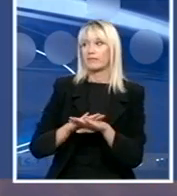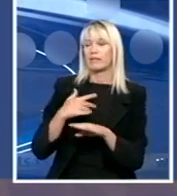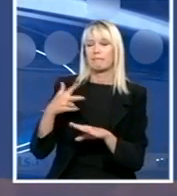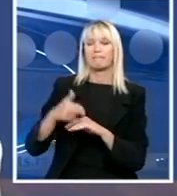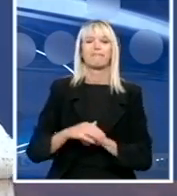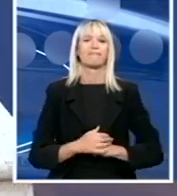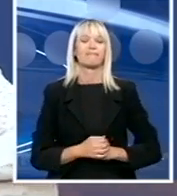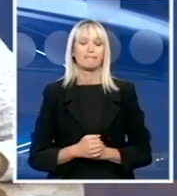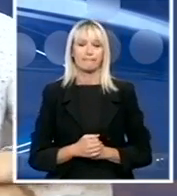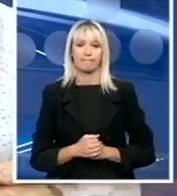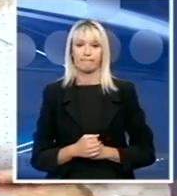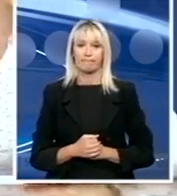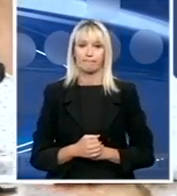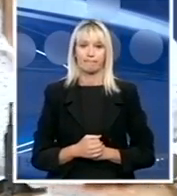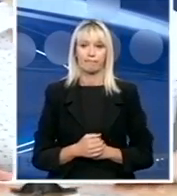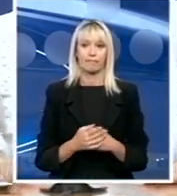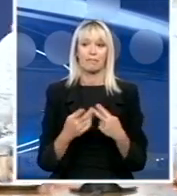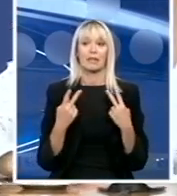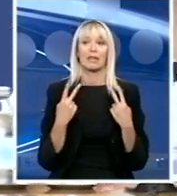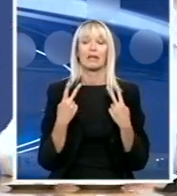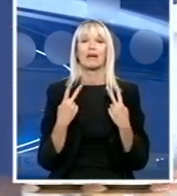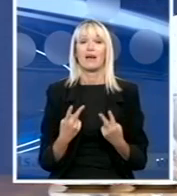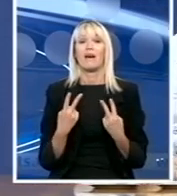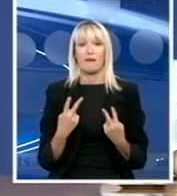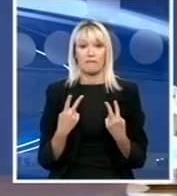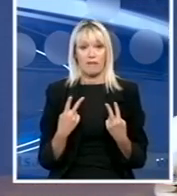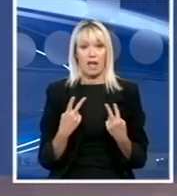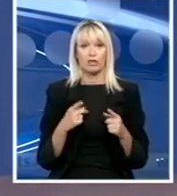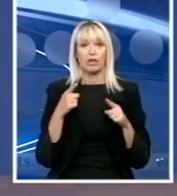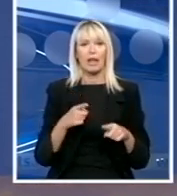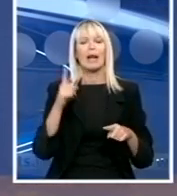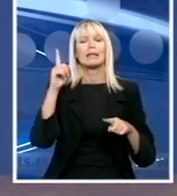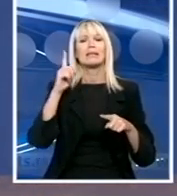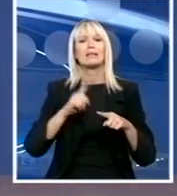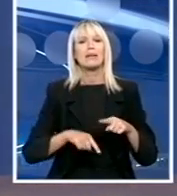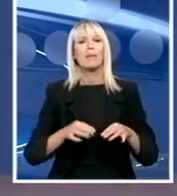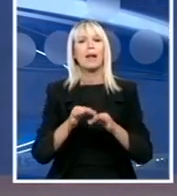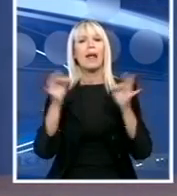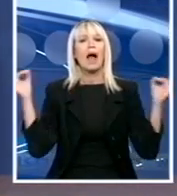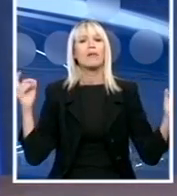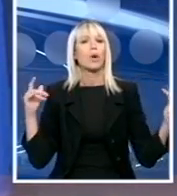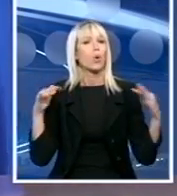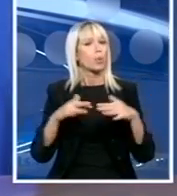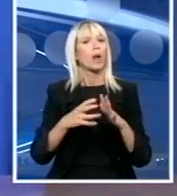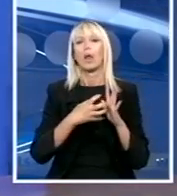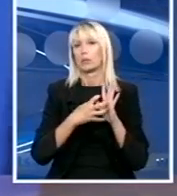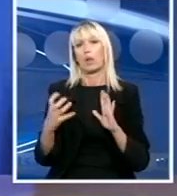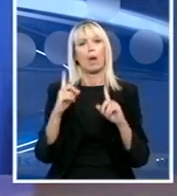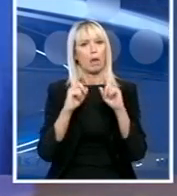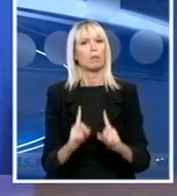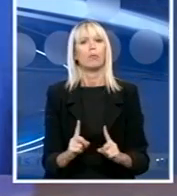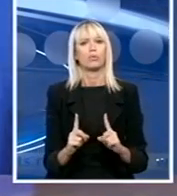bitno je samo da mera zabrane javnog okupljanja i dalje postoji. To je vrlo